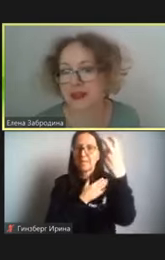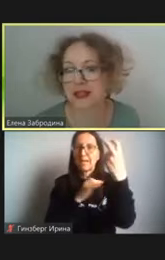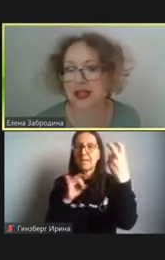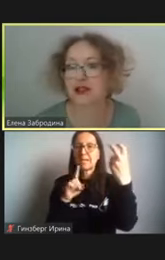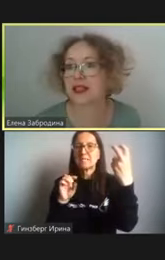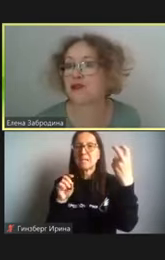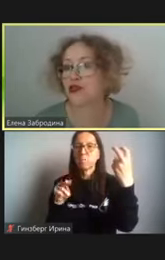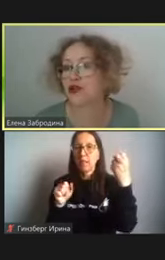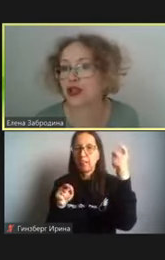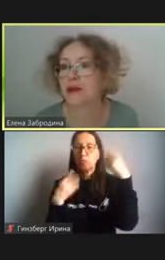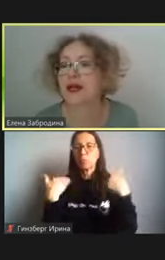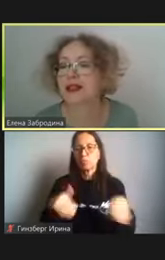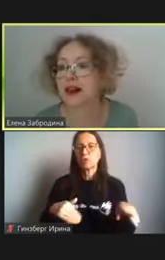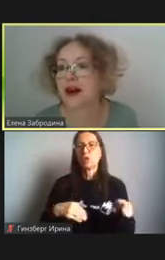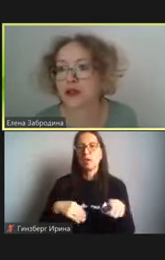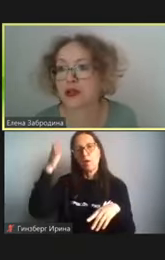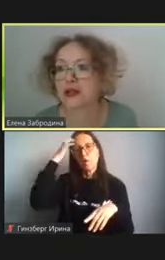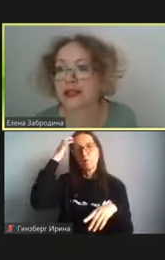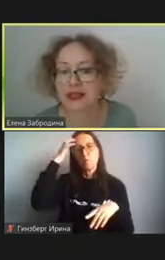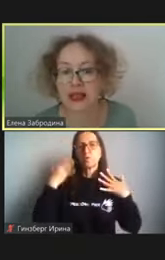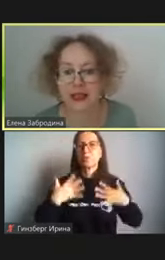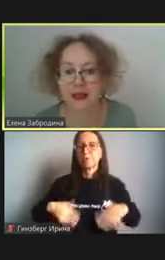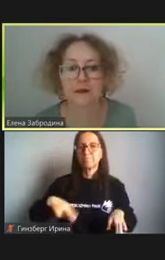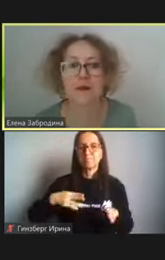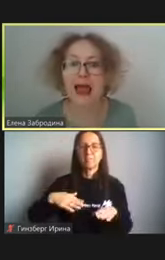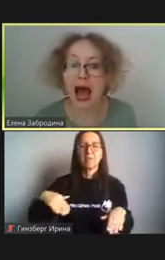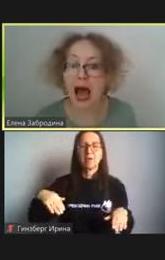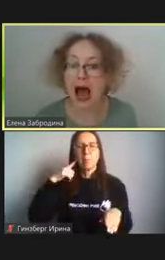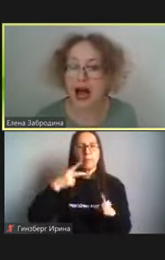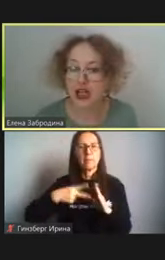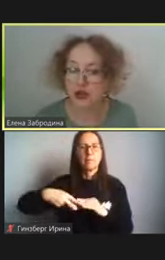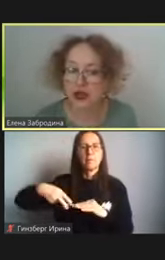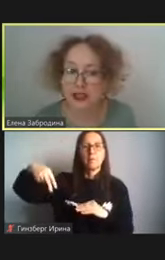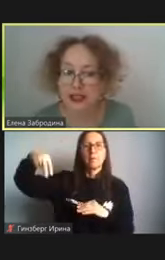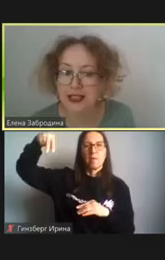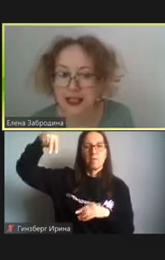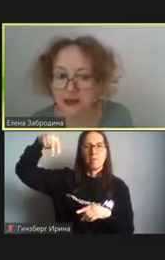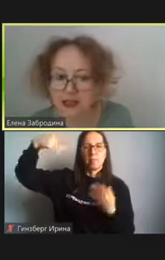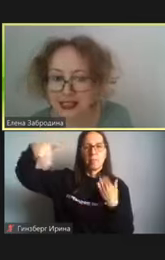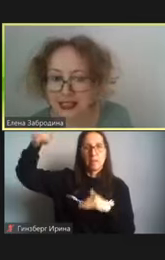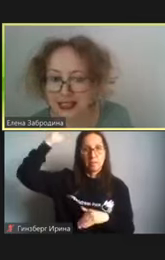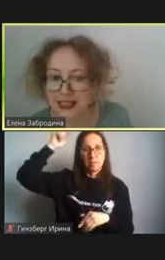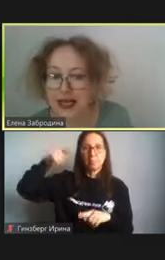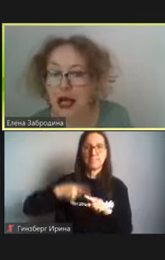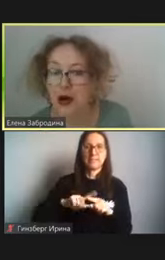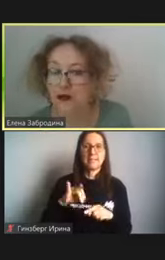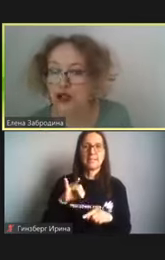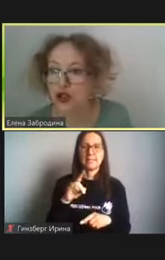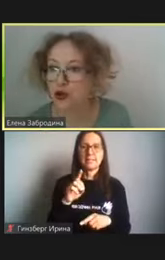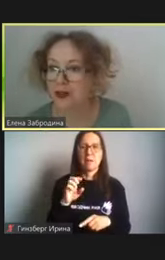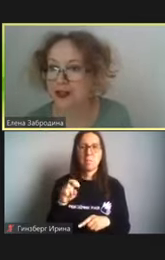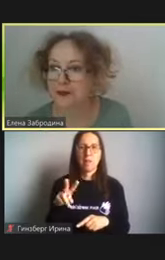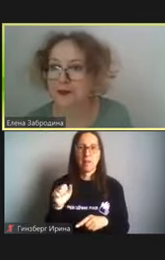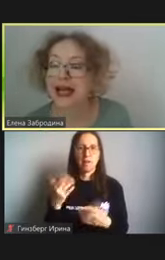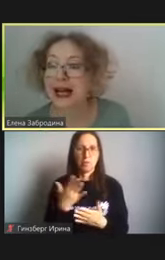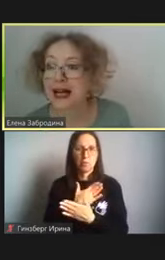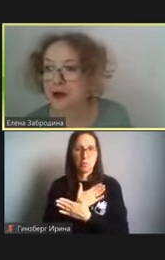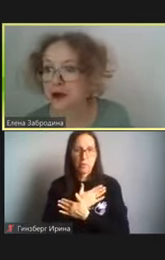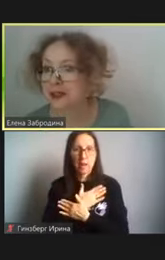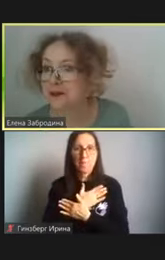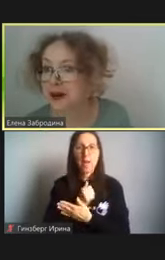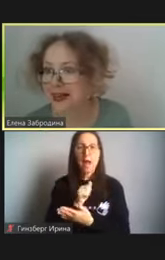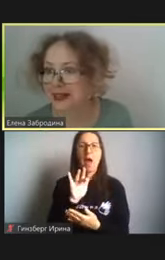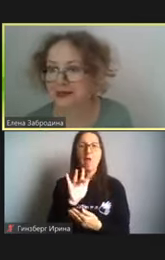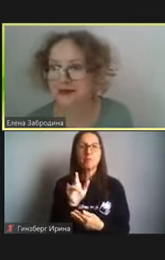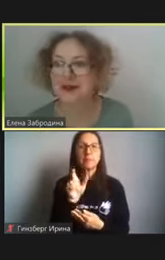на небеса, вот она в черном траурном одеянии. А что же здесь в центре? В черном